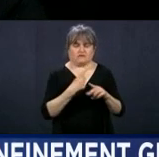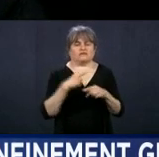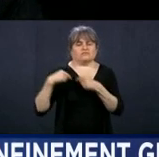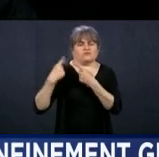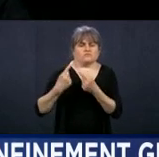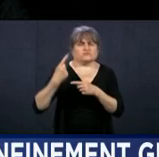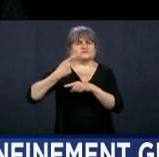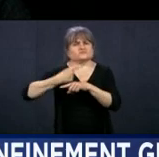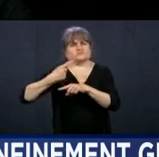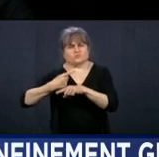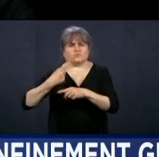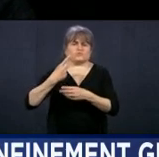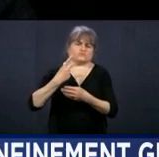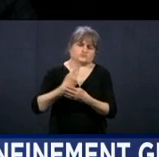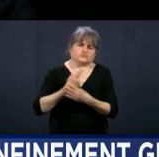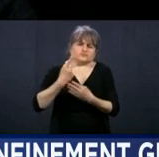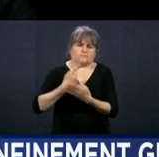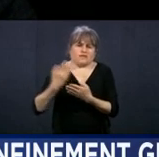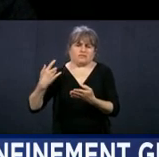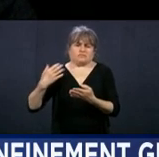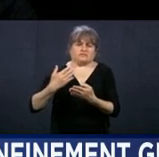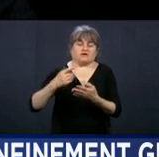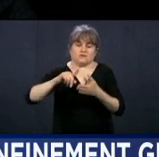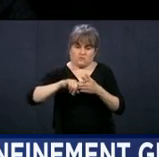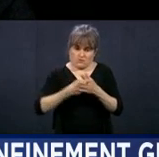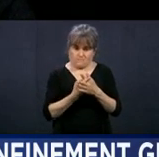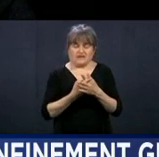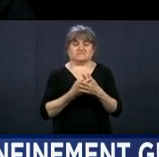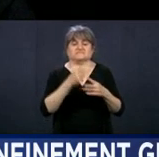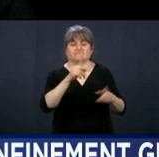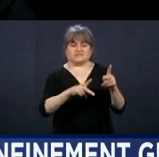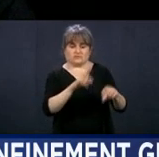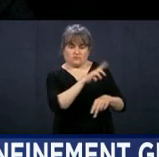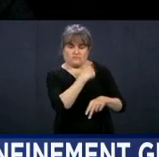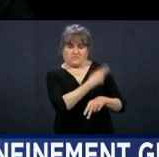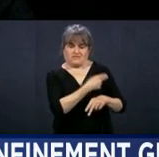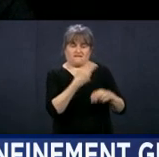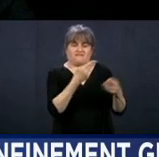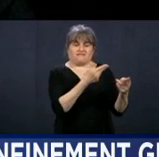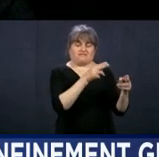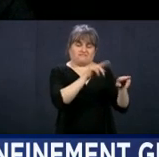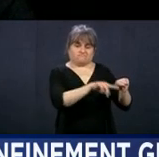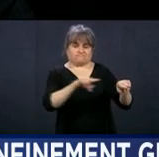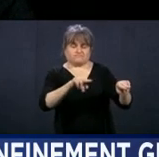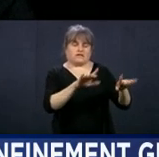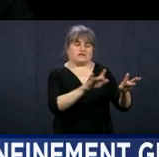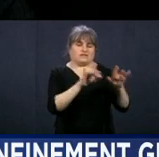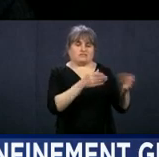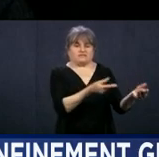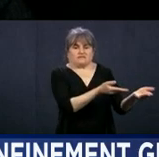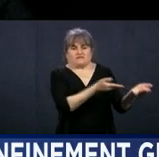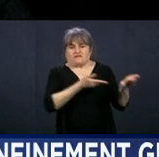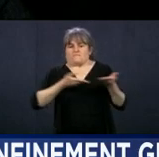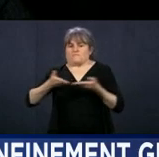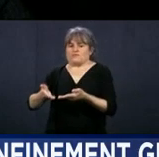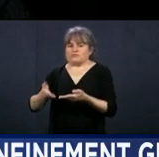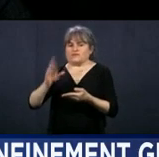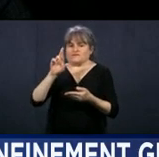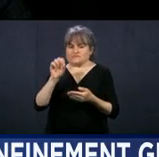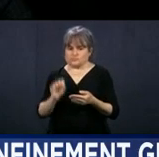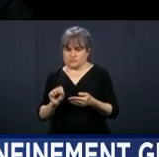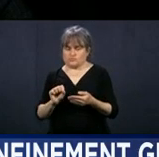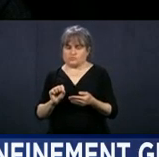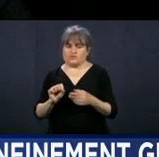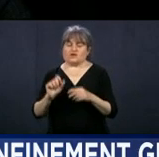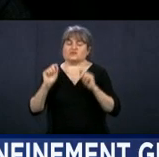où on a transféré des patients vers la Rive-Sud, par exemple, à Charlemagne, à Pierre-Boucher, même vers la Rive-Nord, à Le